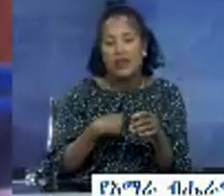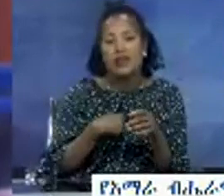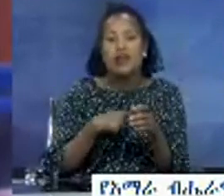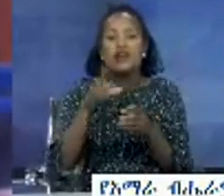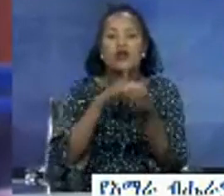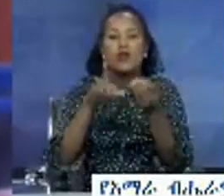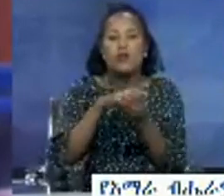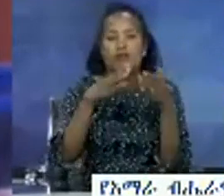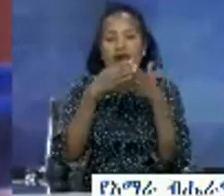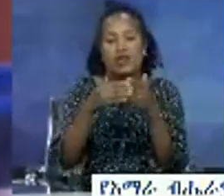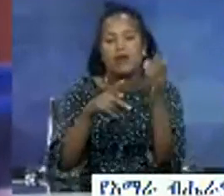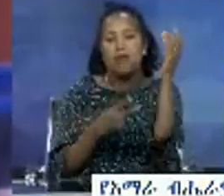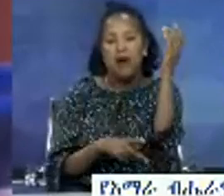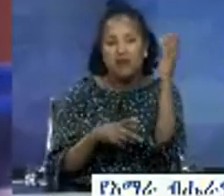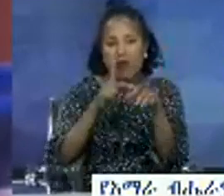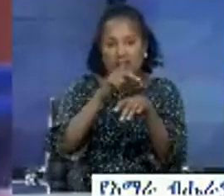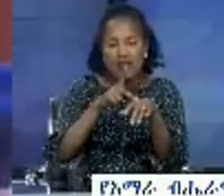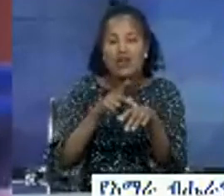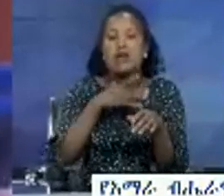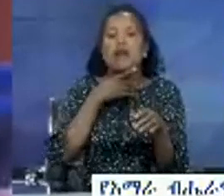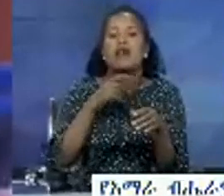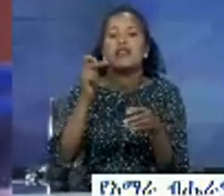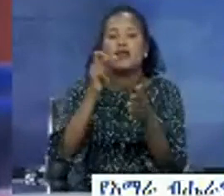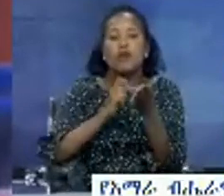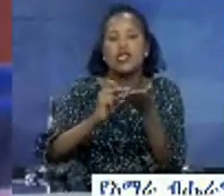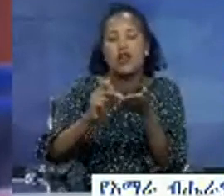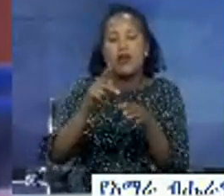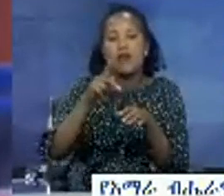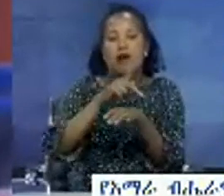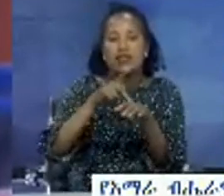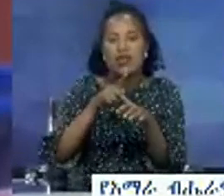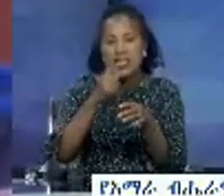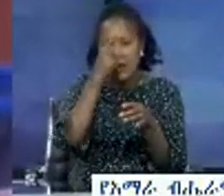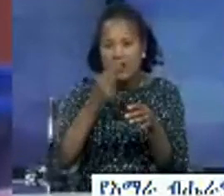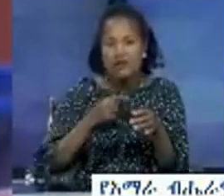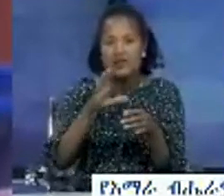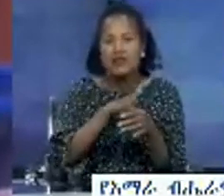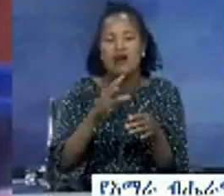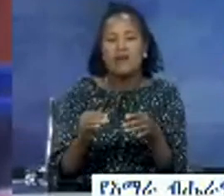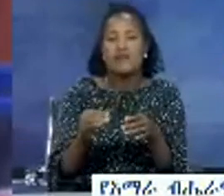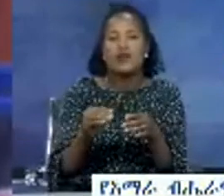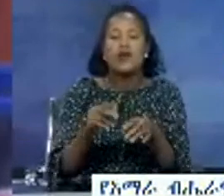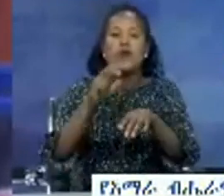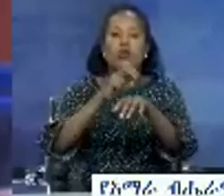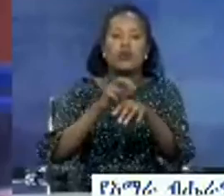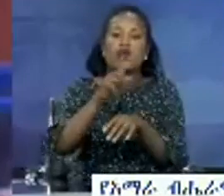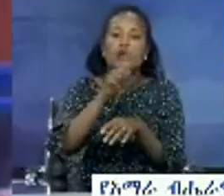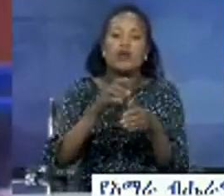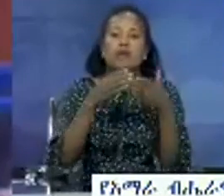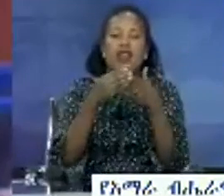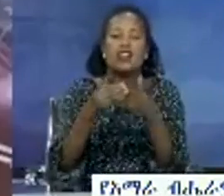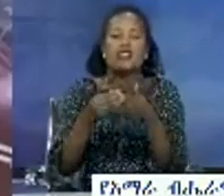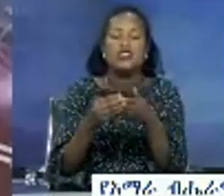የክልሉ መሪ ፓርቲ የአማራ ዲሞክራሲያዊ ፓርቲ ያመነበትንና ወቅቱ የጠየቀውን የአመራር